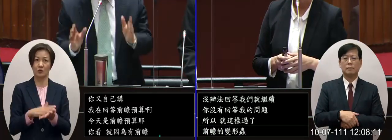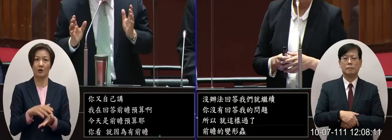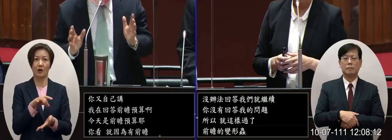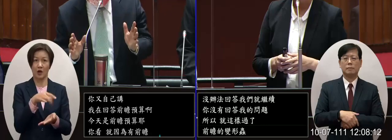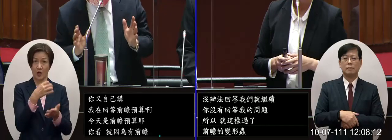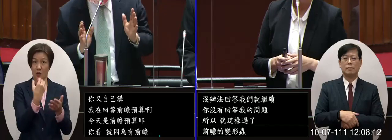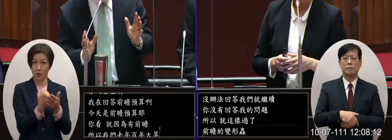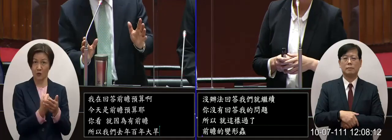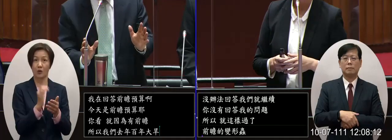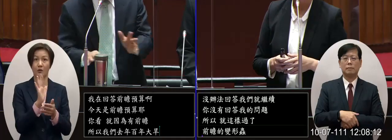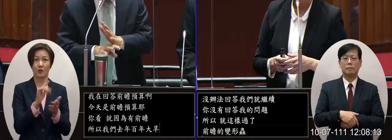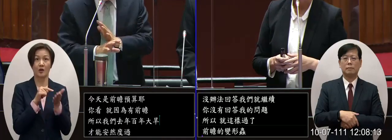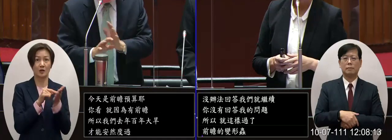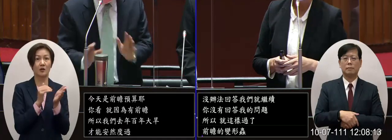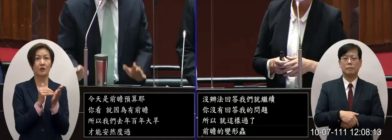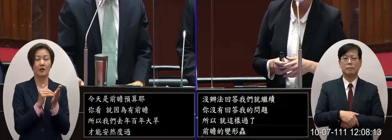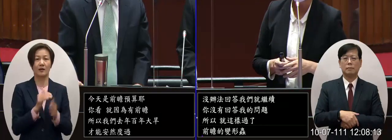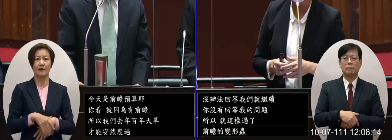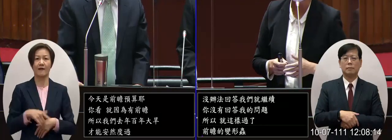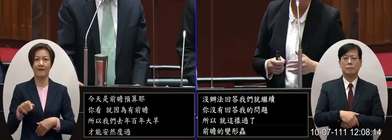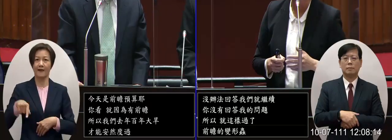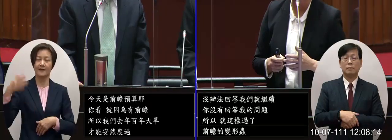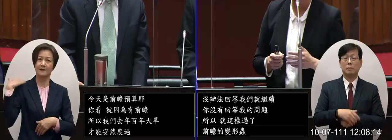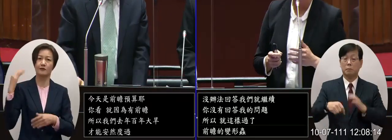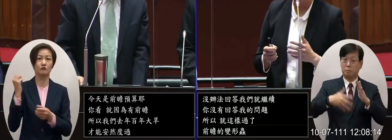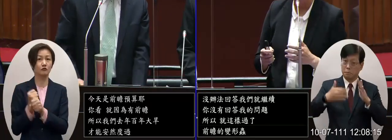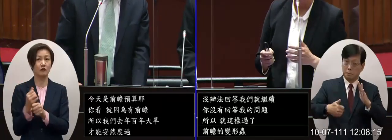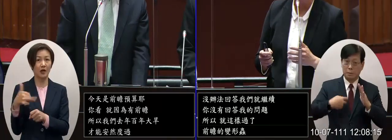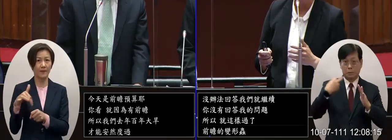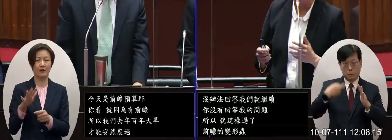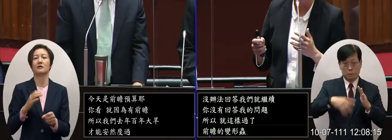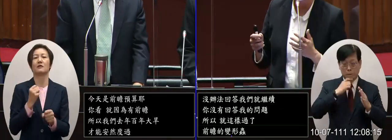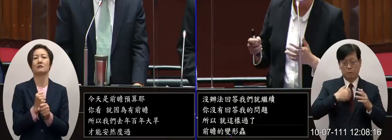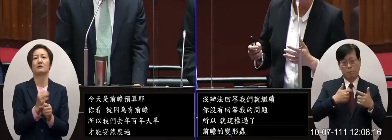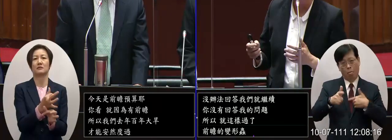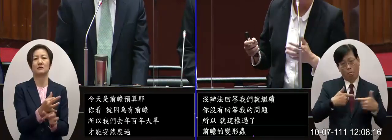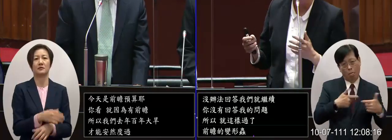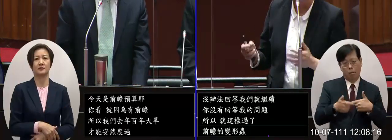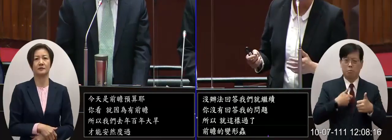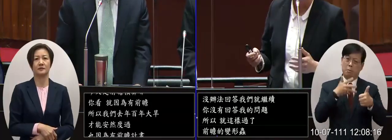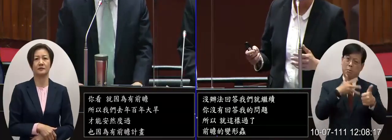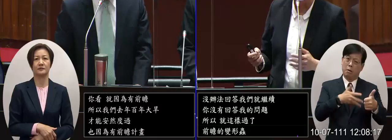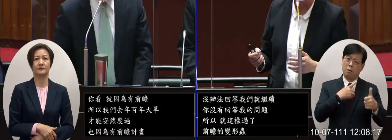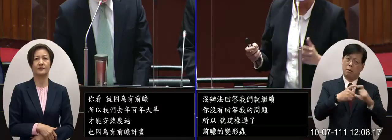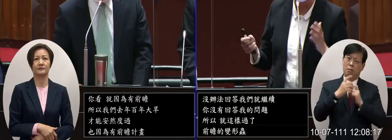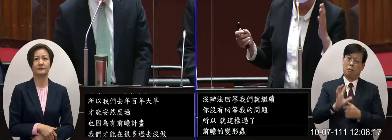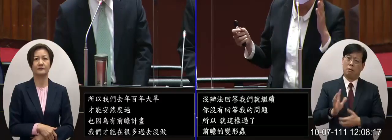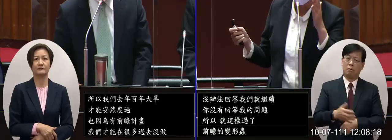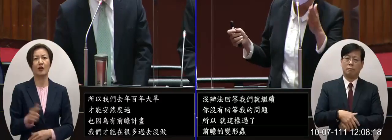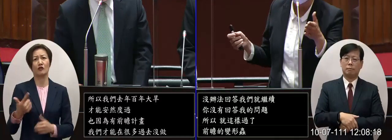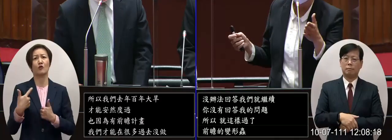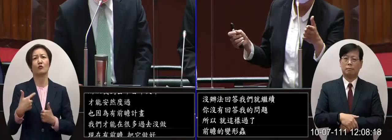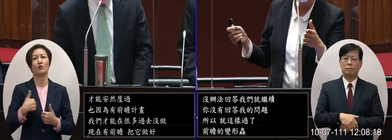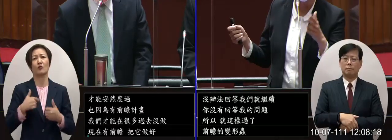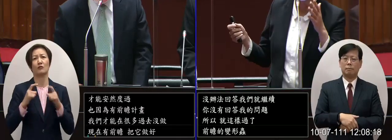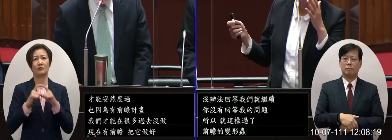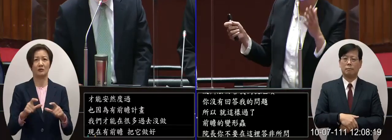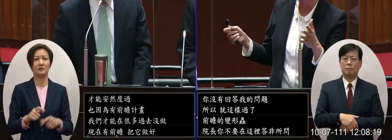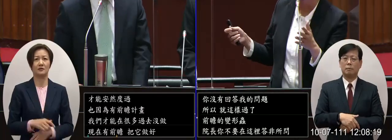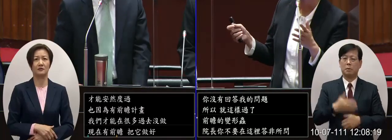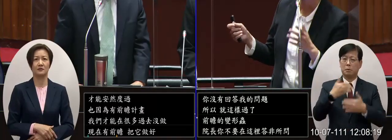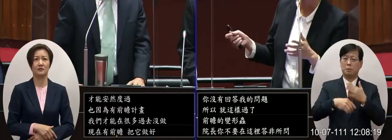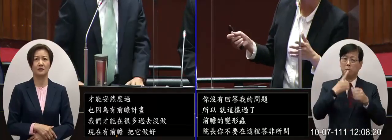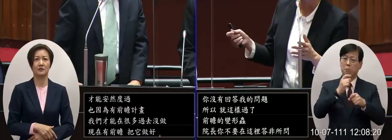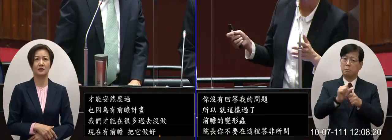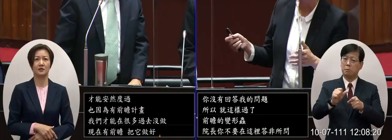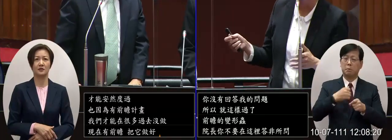做，现在有前瞻把它做好。 院长，你不要在这里答回首问我问的问题，你也不回答。 你不是在问我前瞻预算吗？ 剩下十